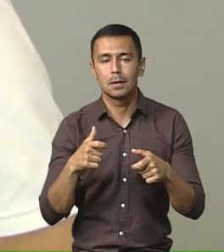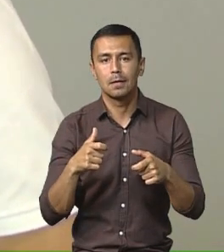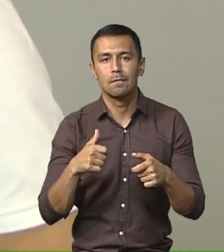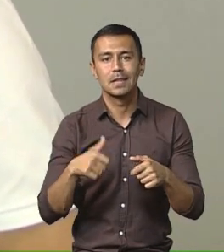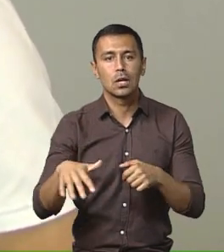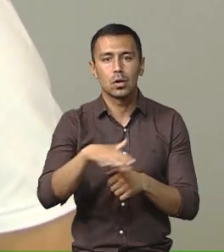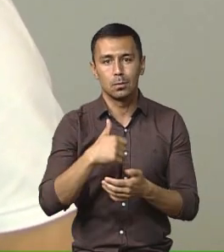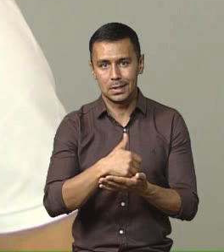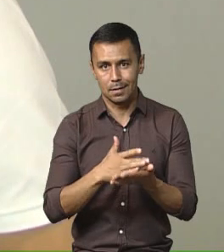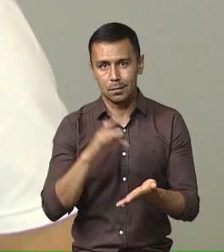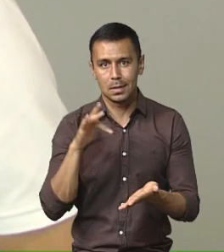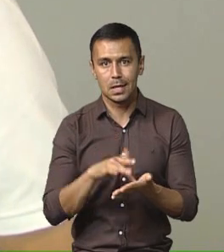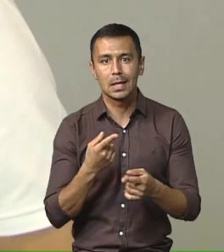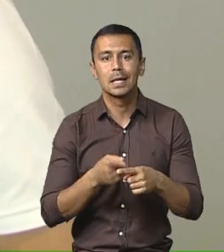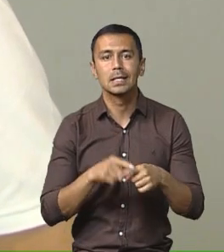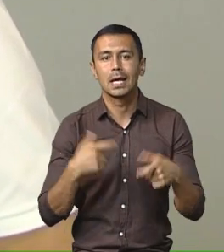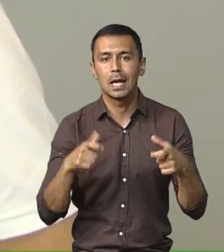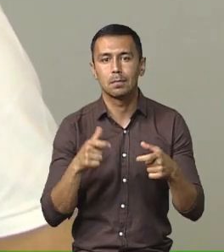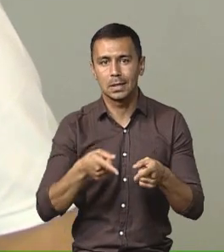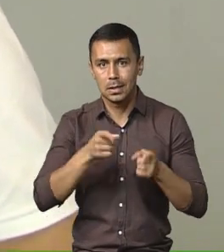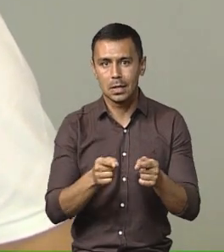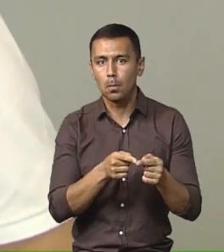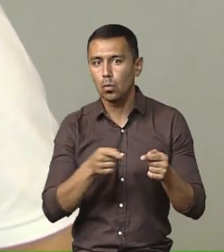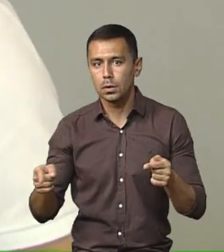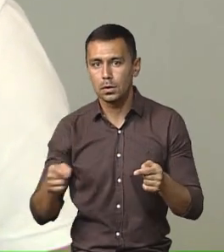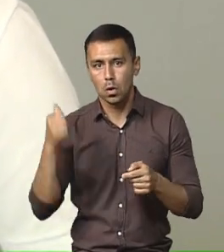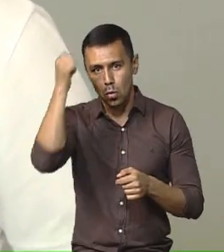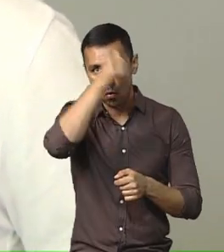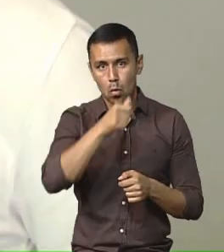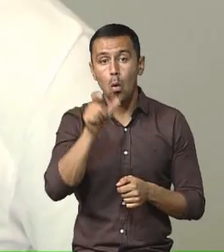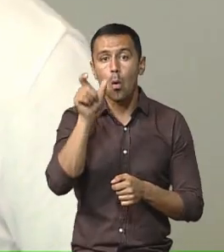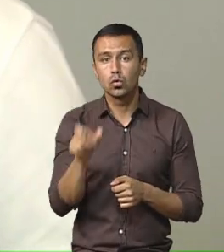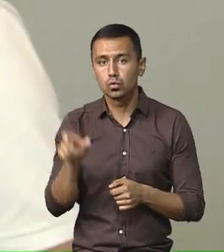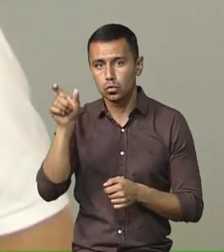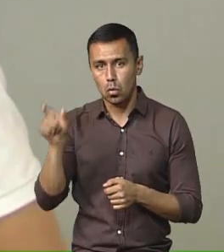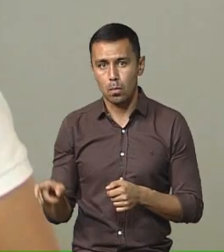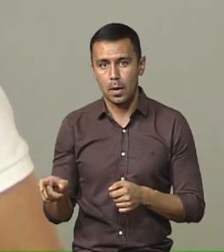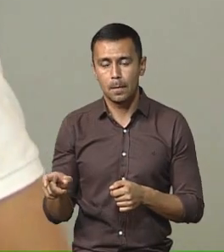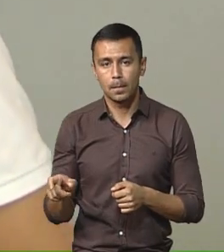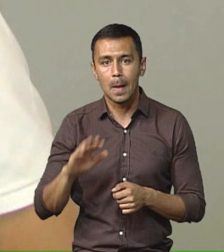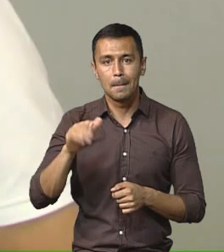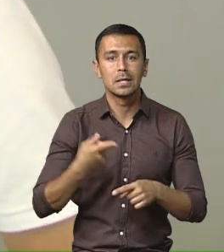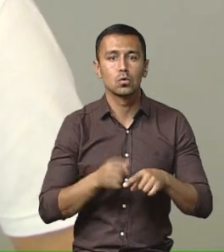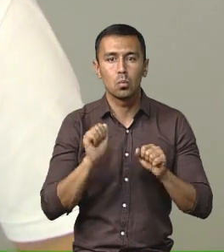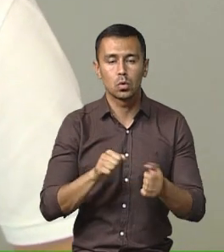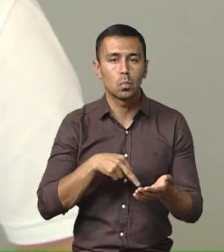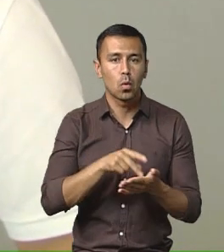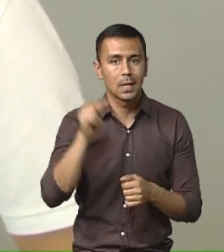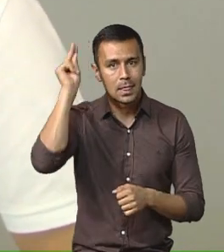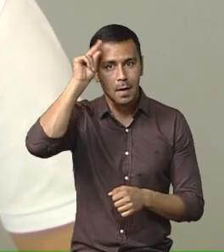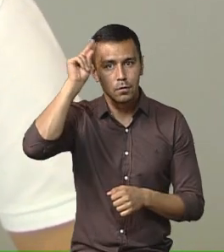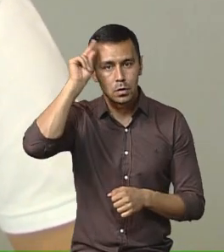сервісному центрі. Цей іспит дійсний на протязі року. І особи після цього можуть проходити